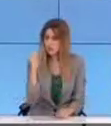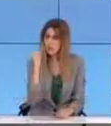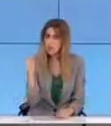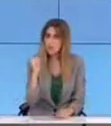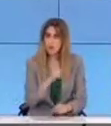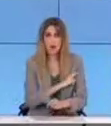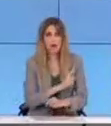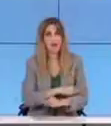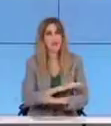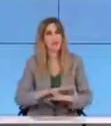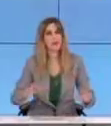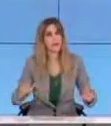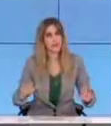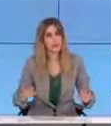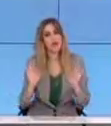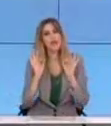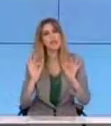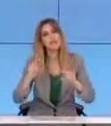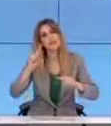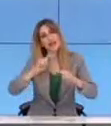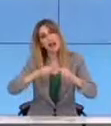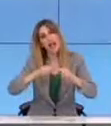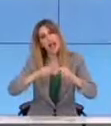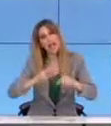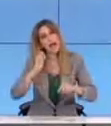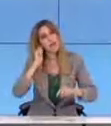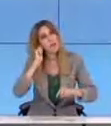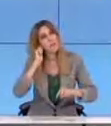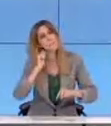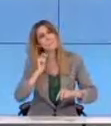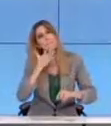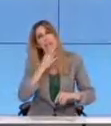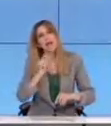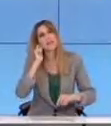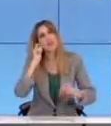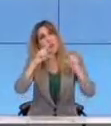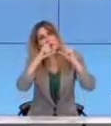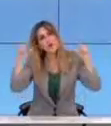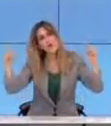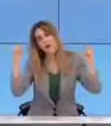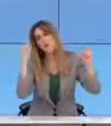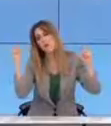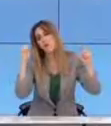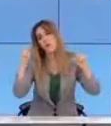ότι το brand name της Ελλάδας είναι και πάλι πάρα πολύ ισχυρό.